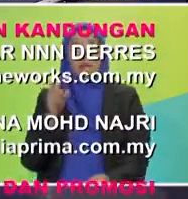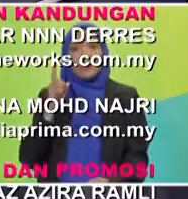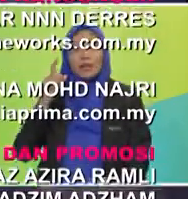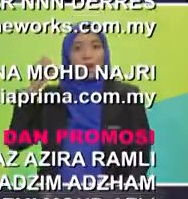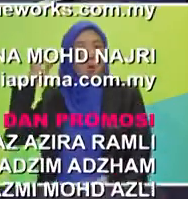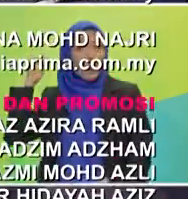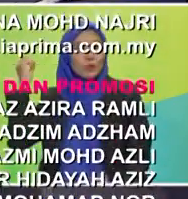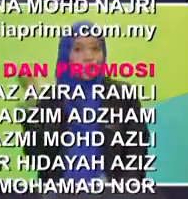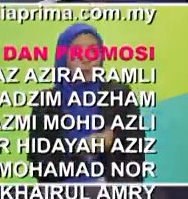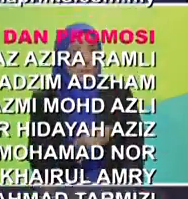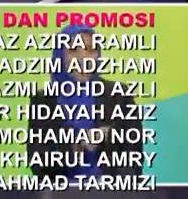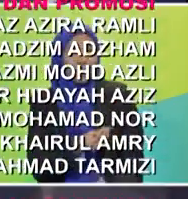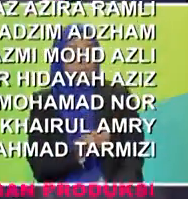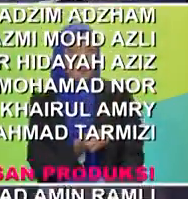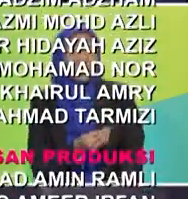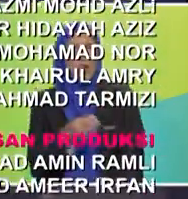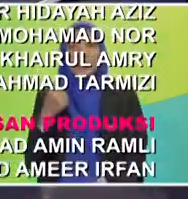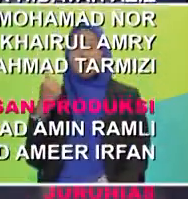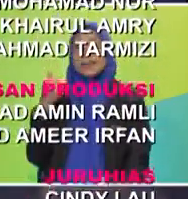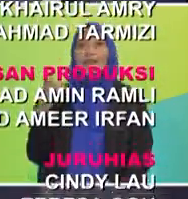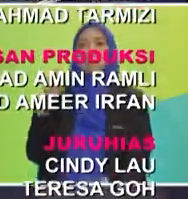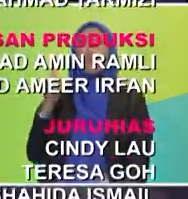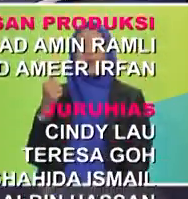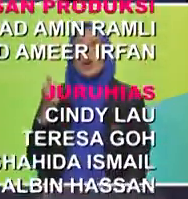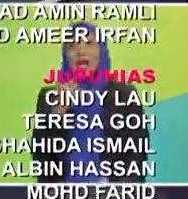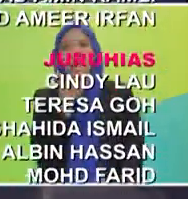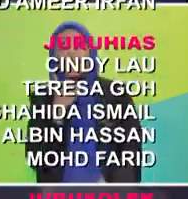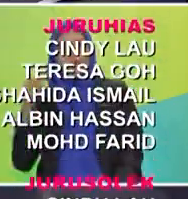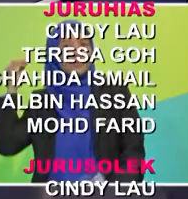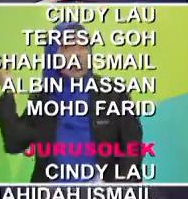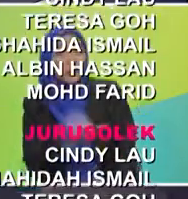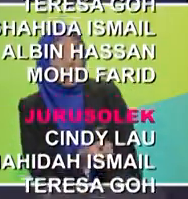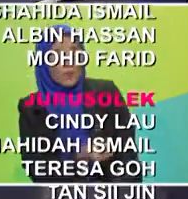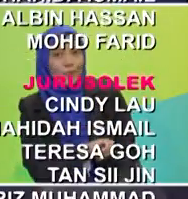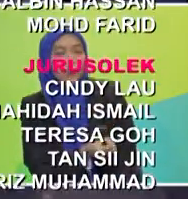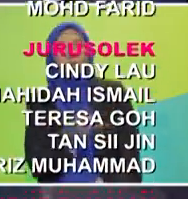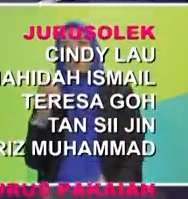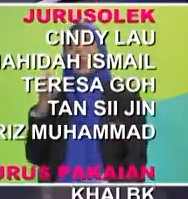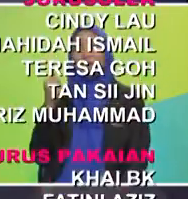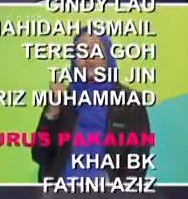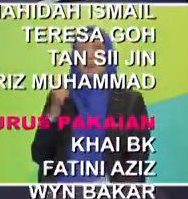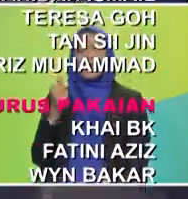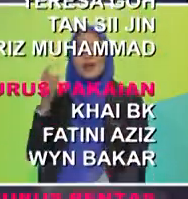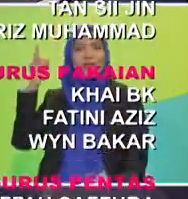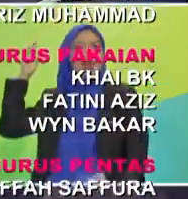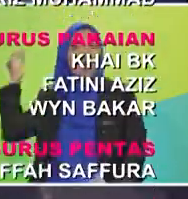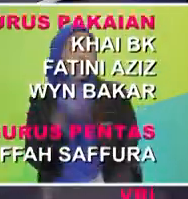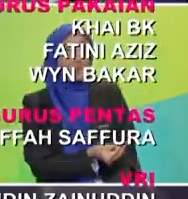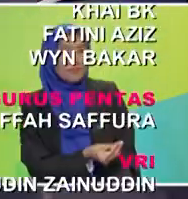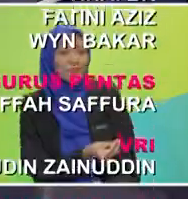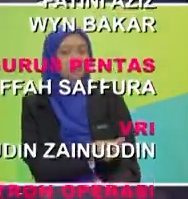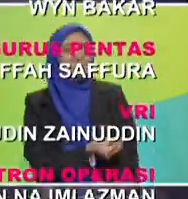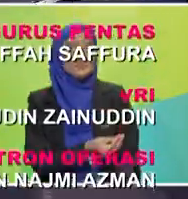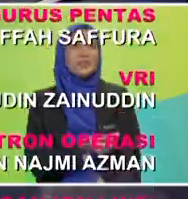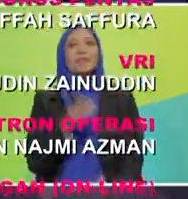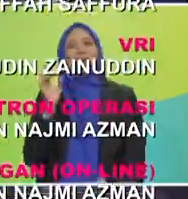2 3 awesome. 10. Lagi 1 2 3 awesome. 10. 1 2 3